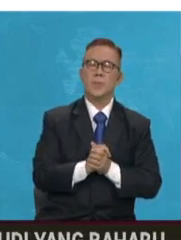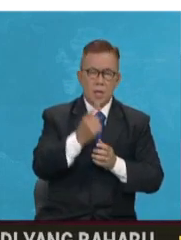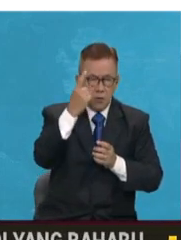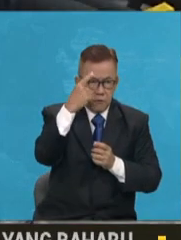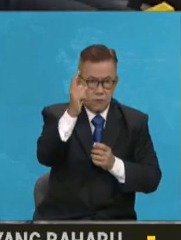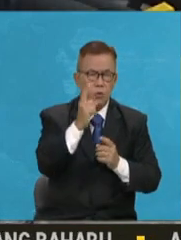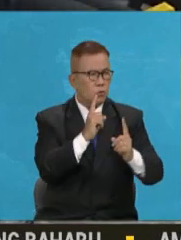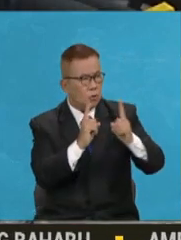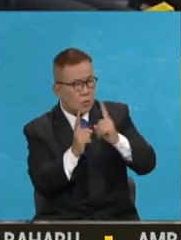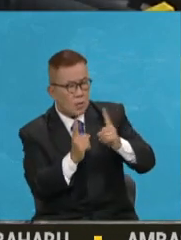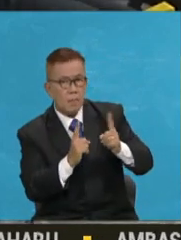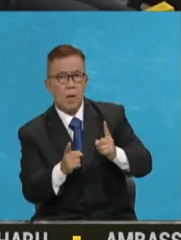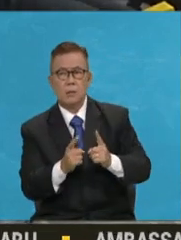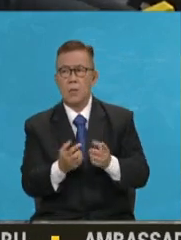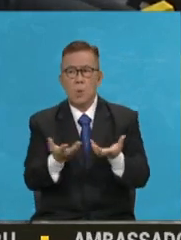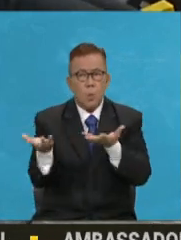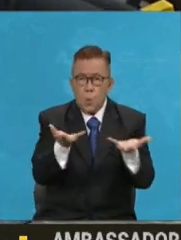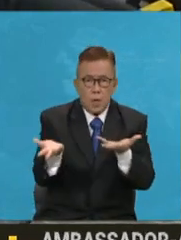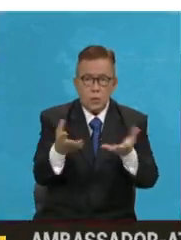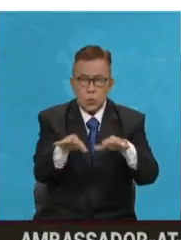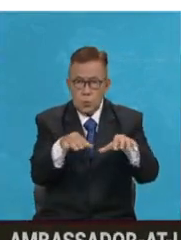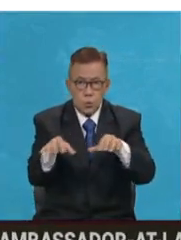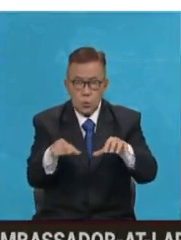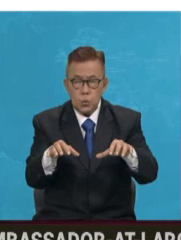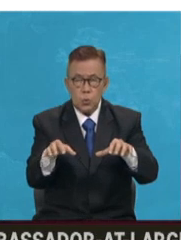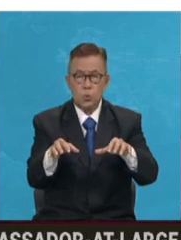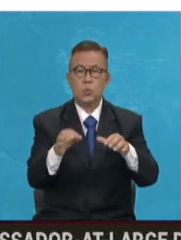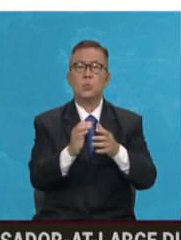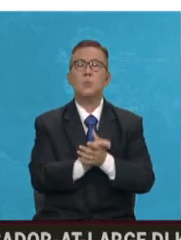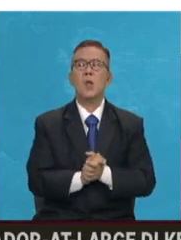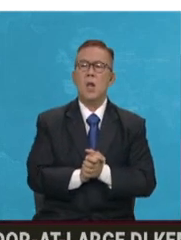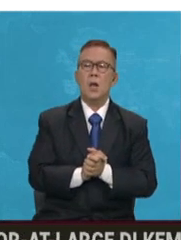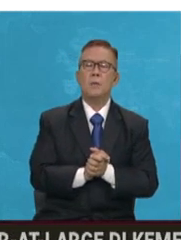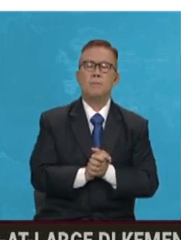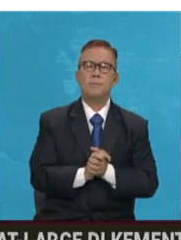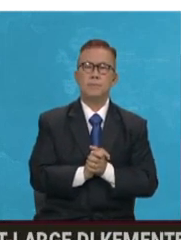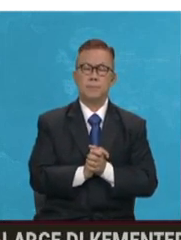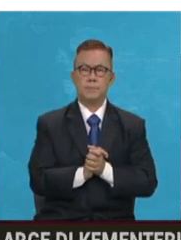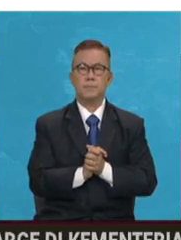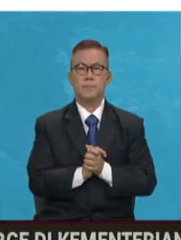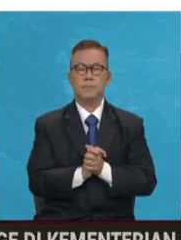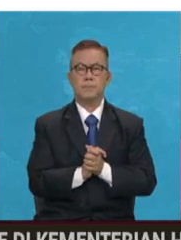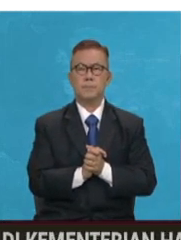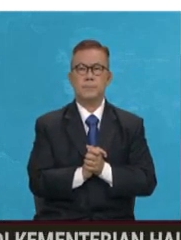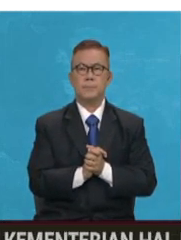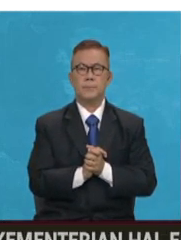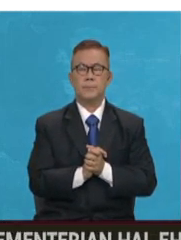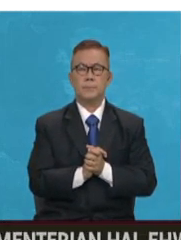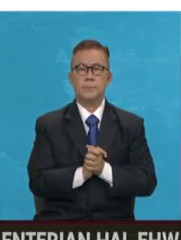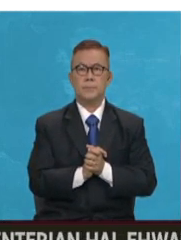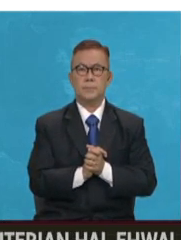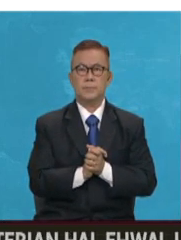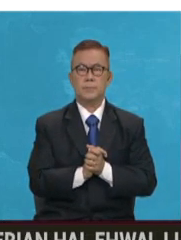untuk membincangkan penemuan penyelidikan serta amalan terbaik dalam semua aspek bagi memberdaya tahanan